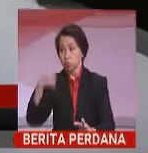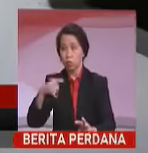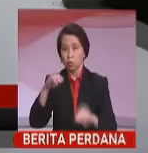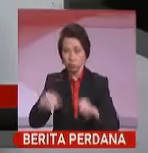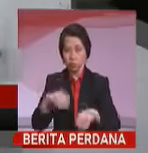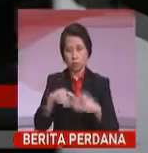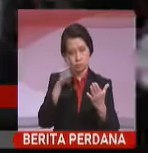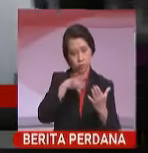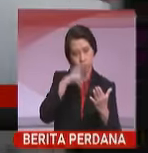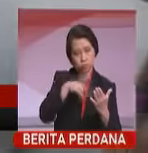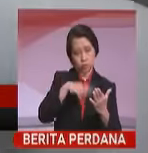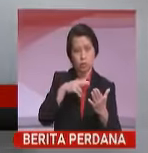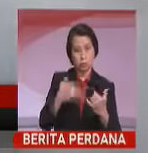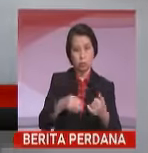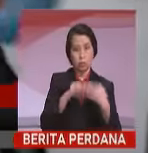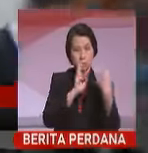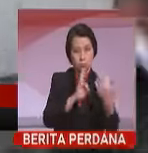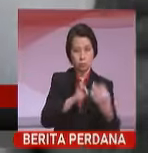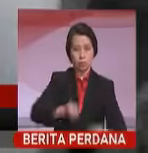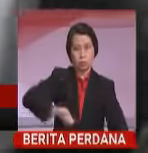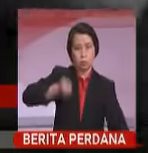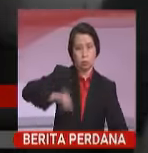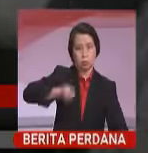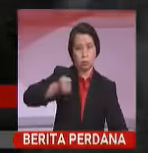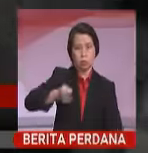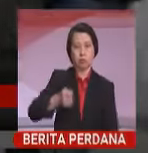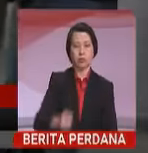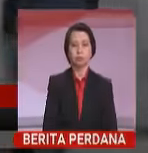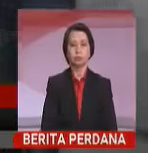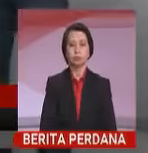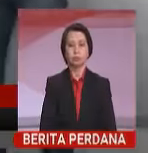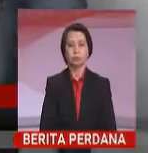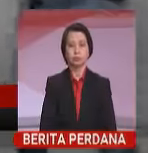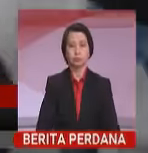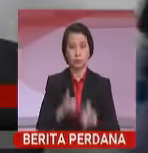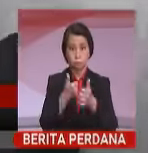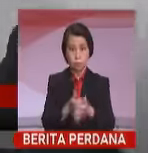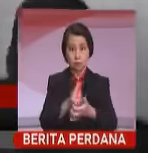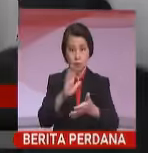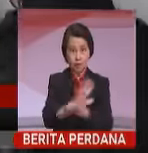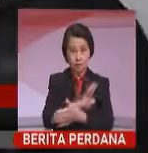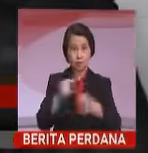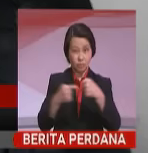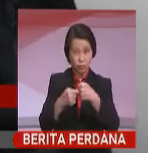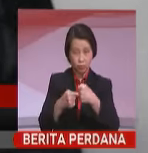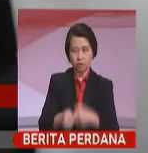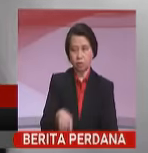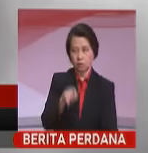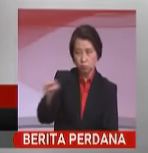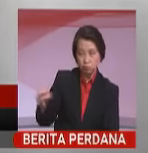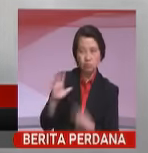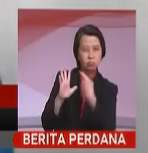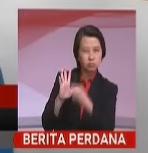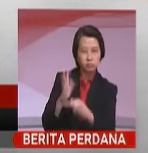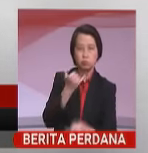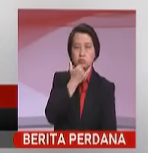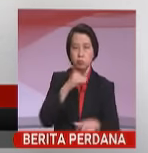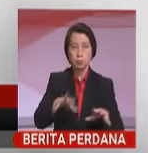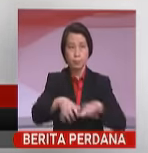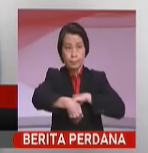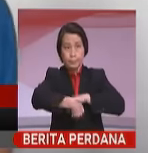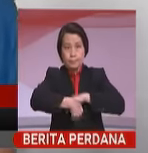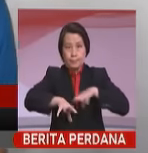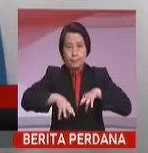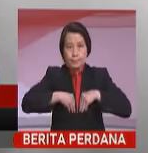selepas pertuduhan dibacakan di hadapan Hakim Manira Muhammad Nor. Mengikut kertas pertuduhan, mereka didapati bersalah menerima